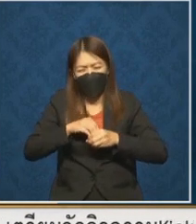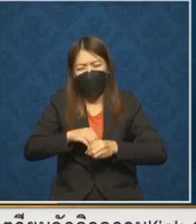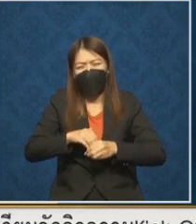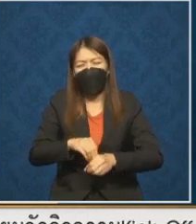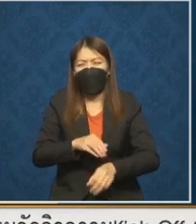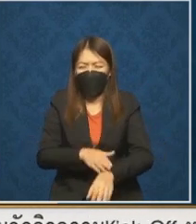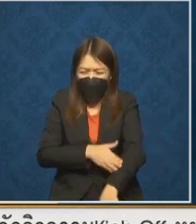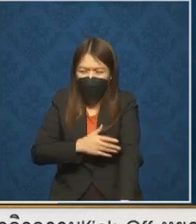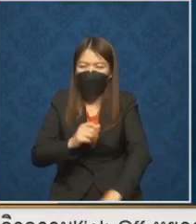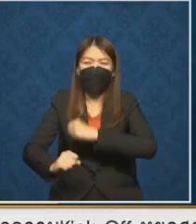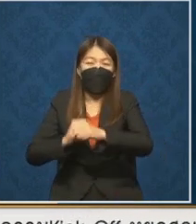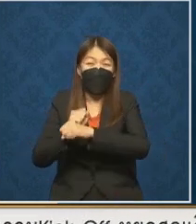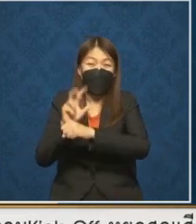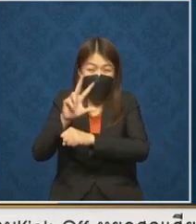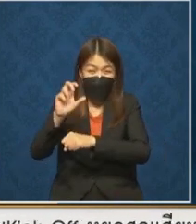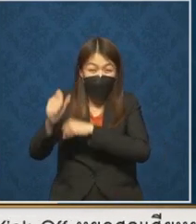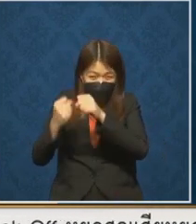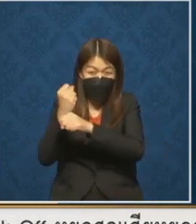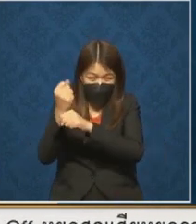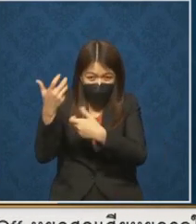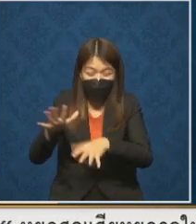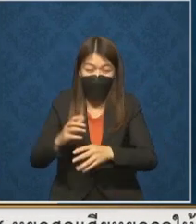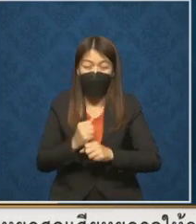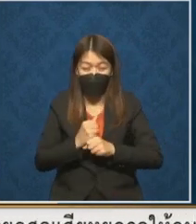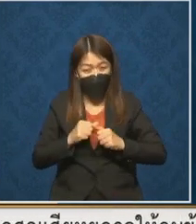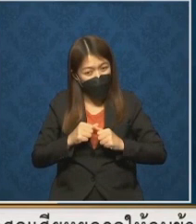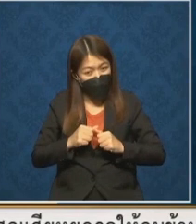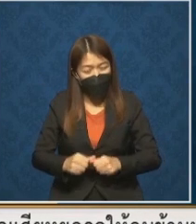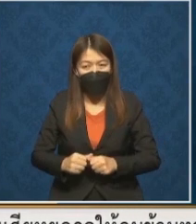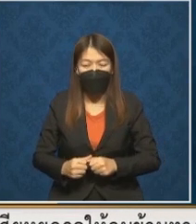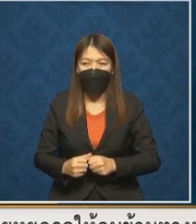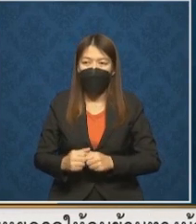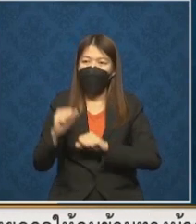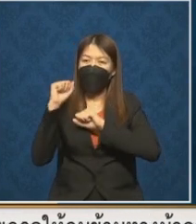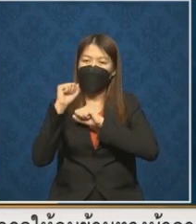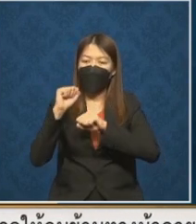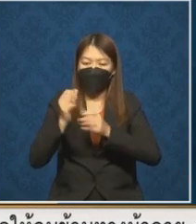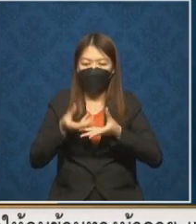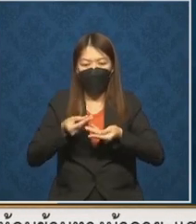300 ปี300 ปี ก็ ถก ประกาศ ทพ ไป หมด